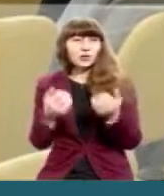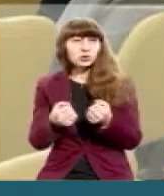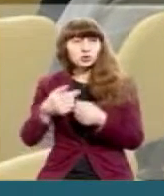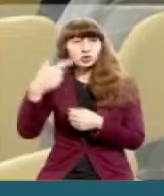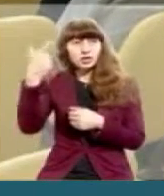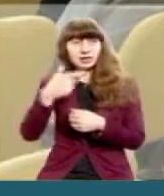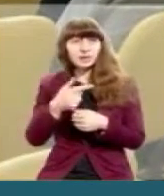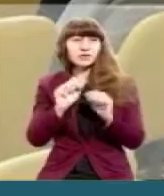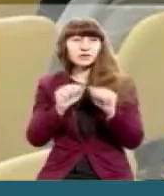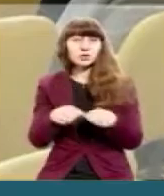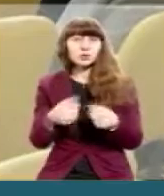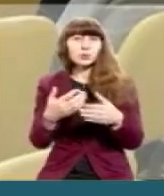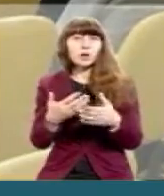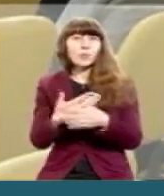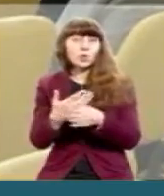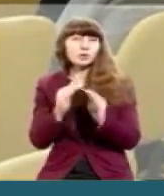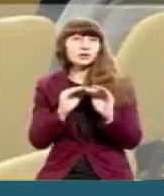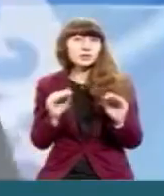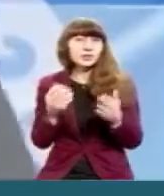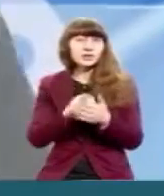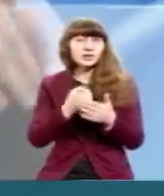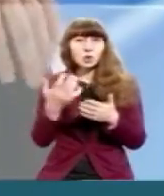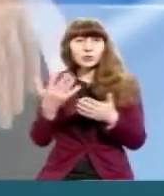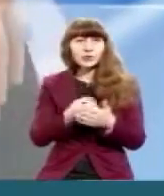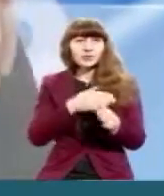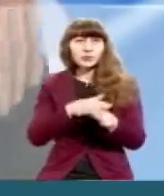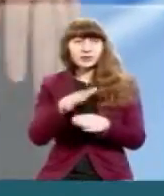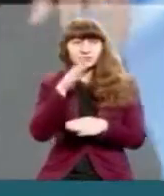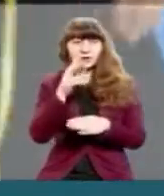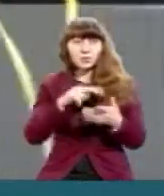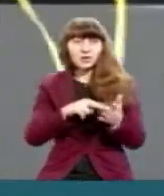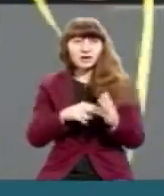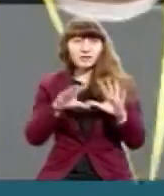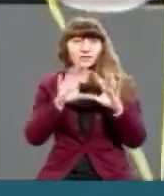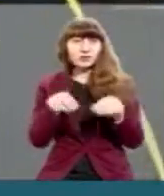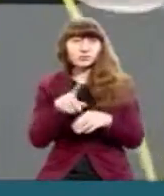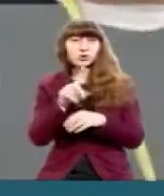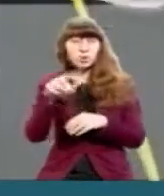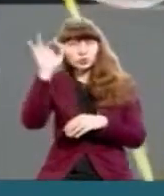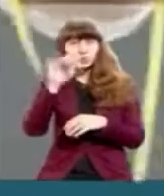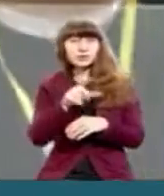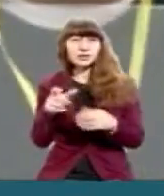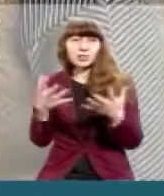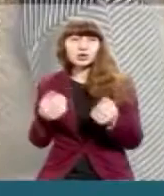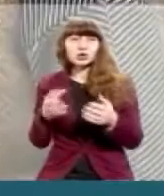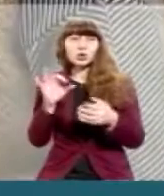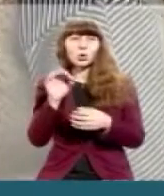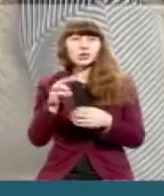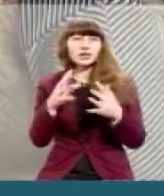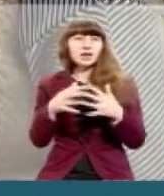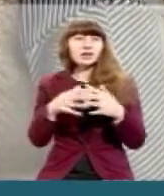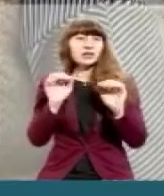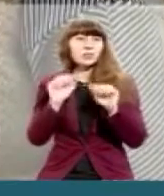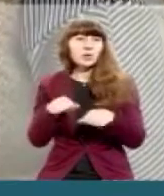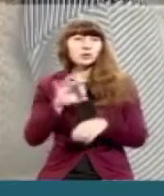и навыки помогут ребятам не только достичь успехов в реализации своего проекта, а в целом все, что студенты получат от лагеря, они могут